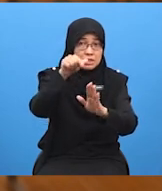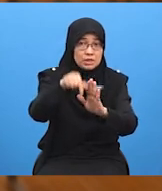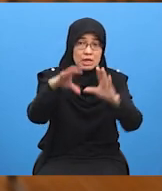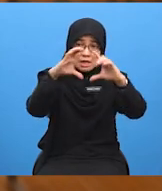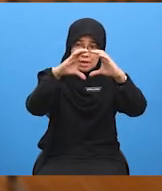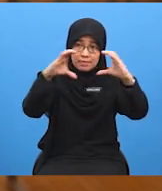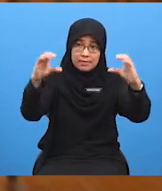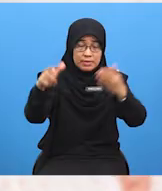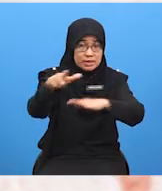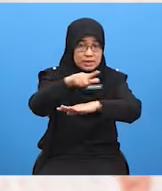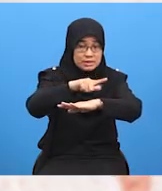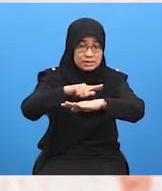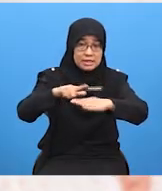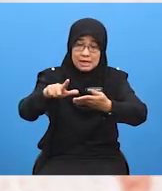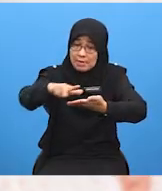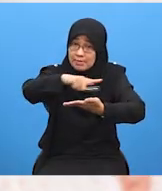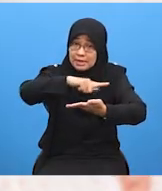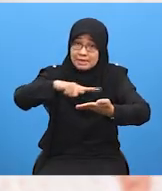adalah seperti berikut.